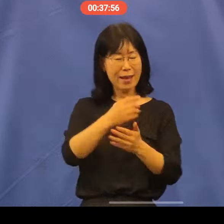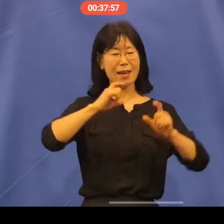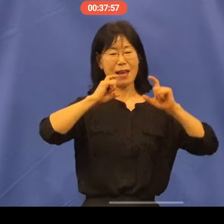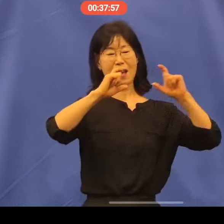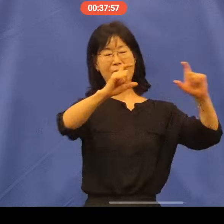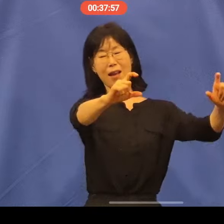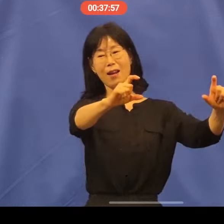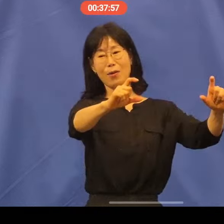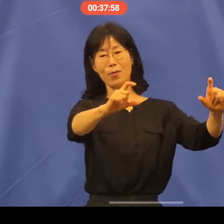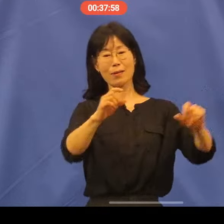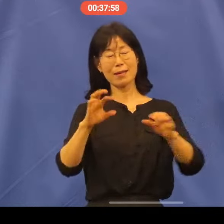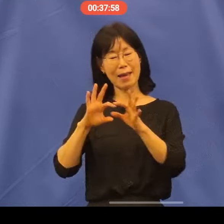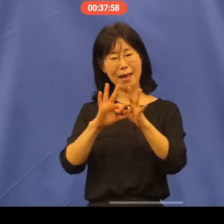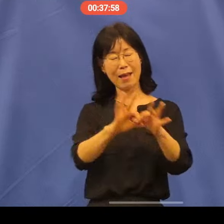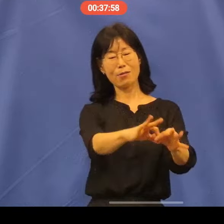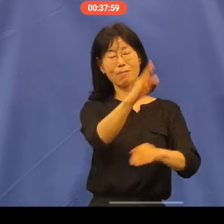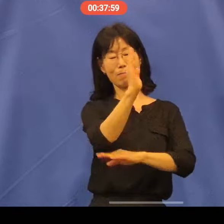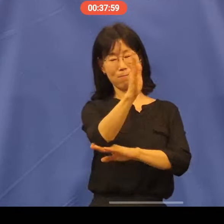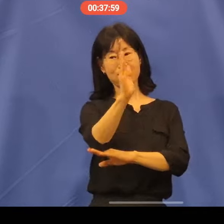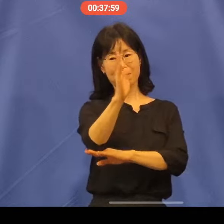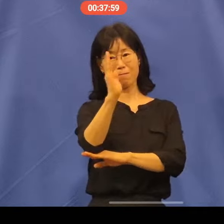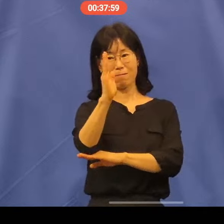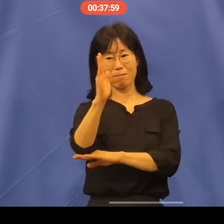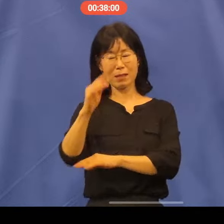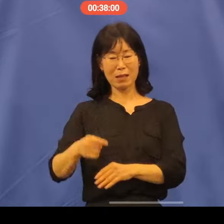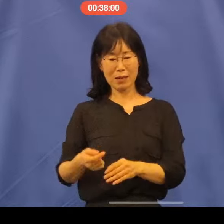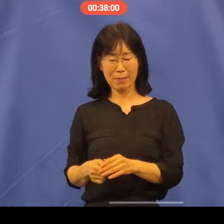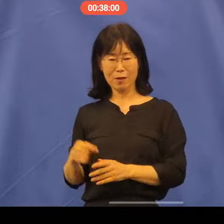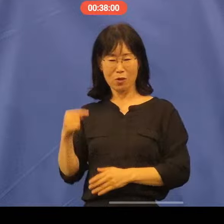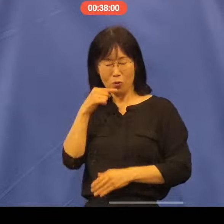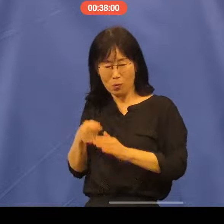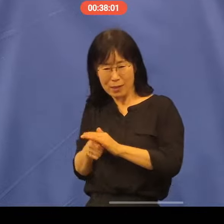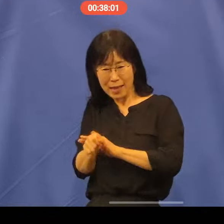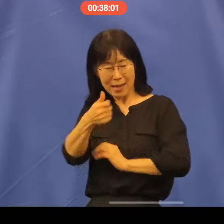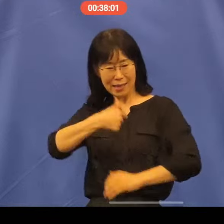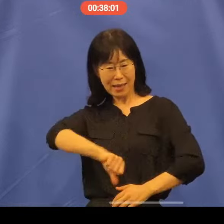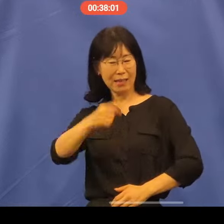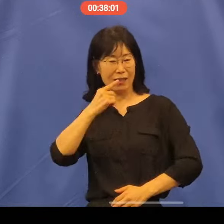회개를 촉구했죠. 그들을 향해 독사의 자식들아.